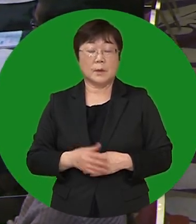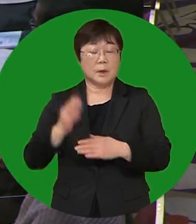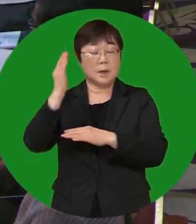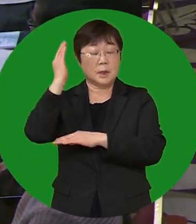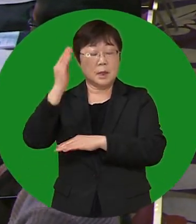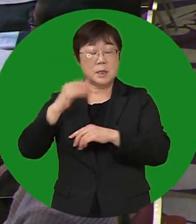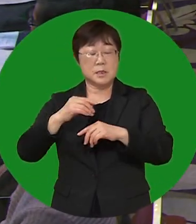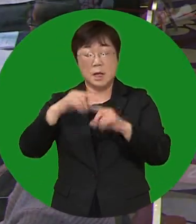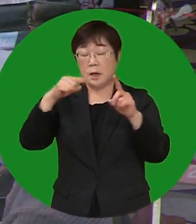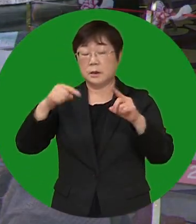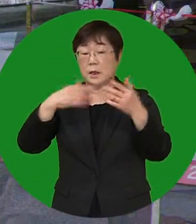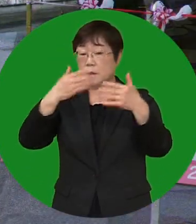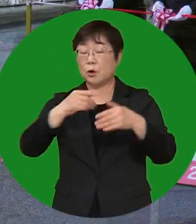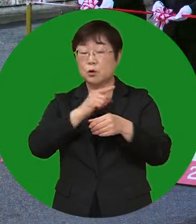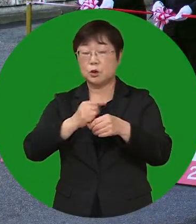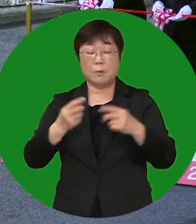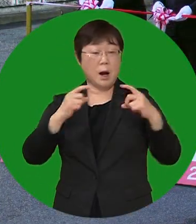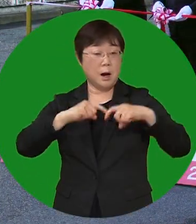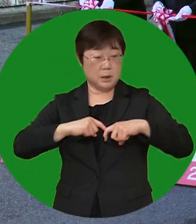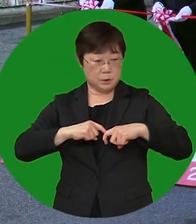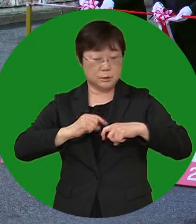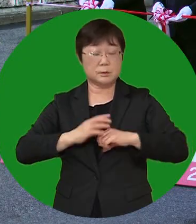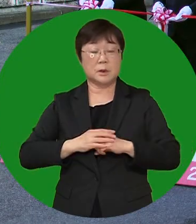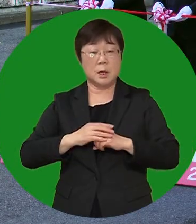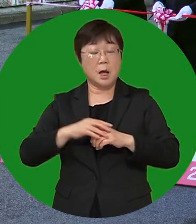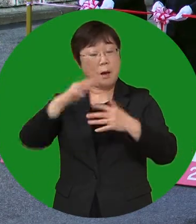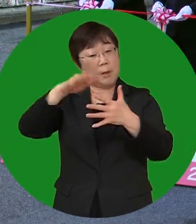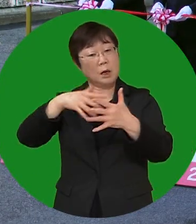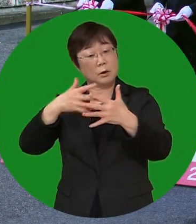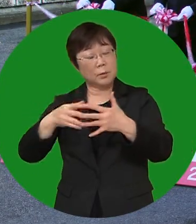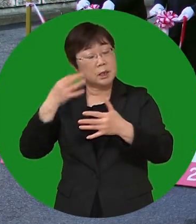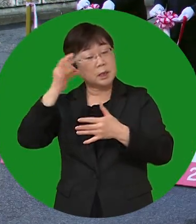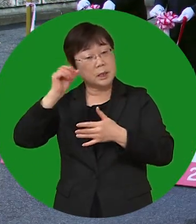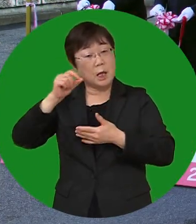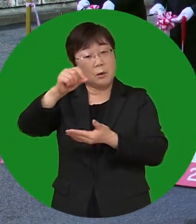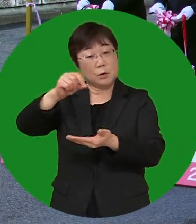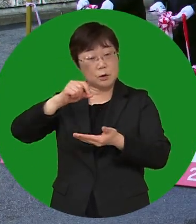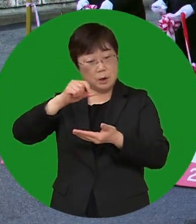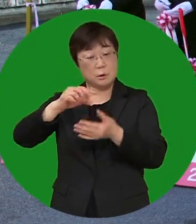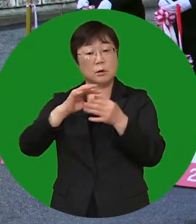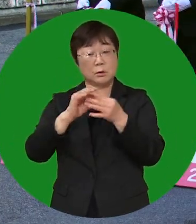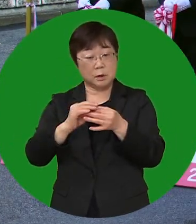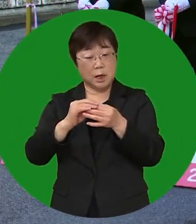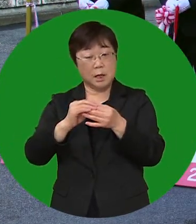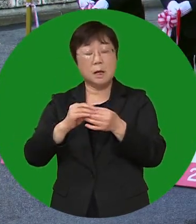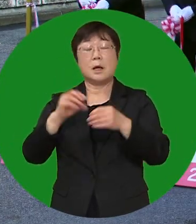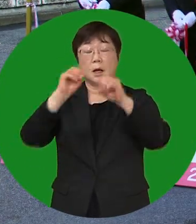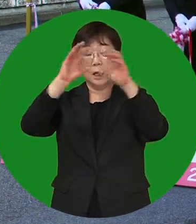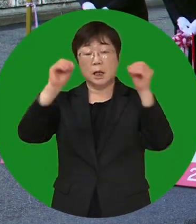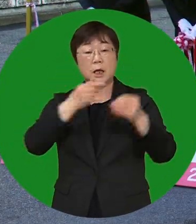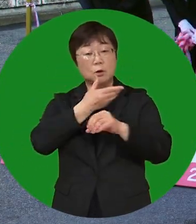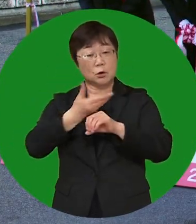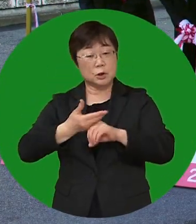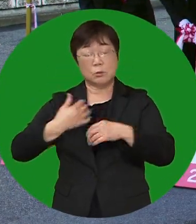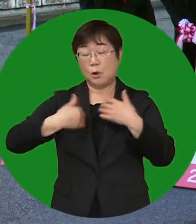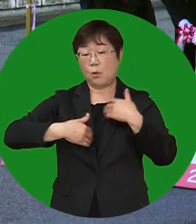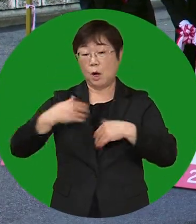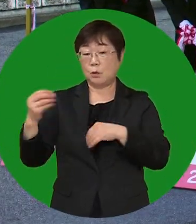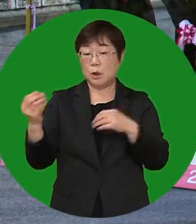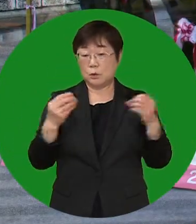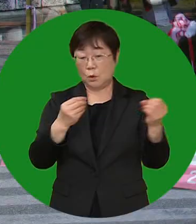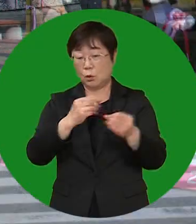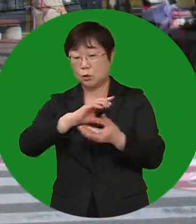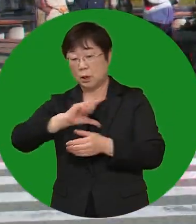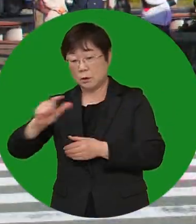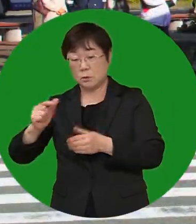先生アンテナテレビ徳島発では番組にご意見をお送りいただくことで輝け徳島